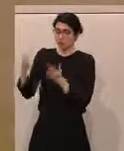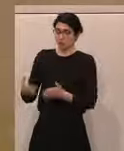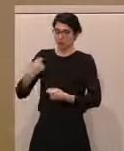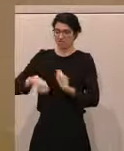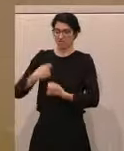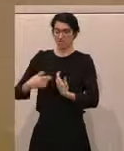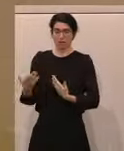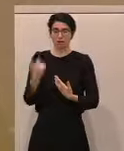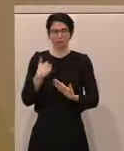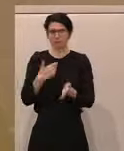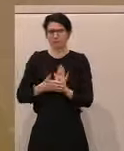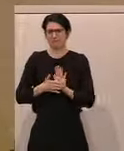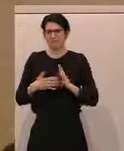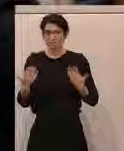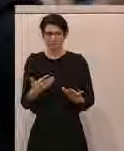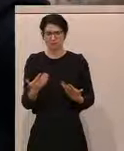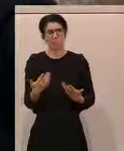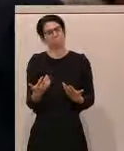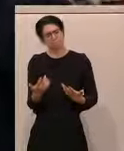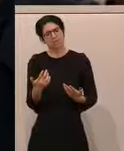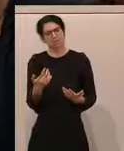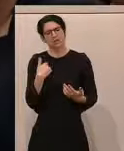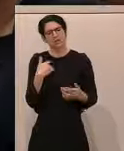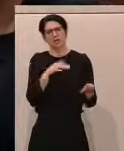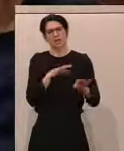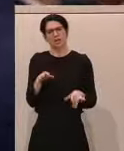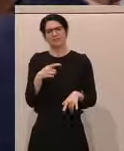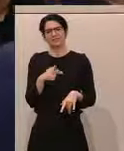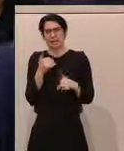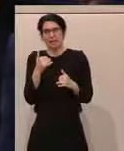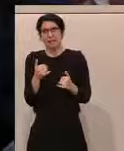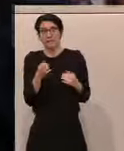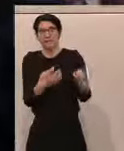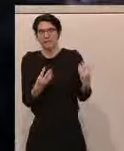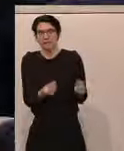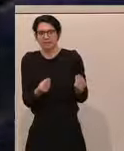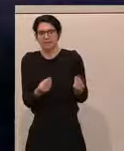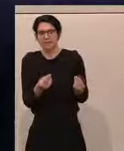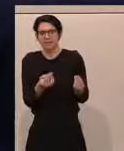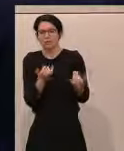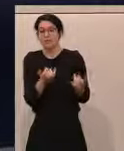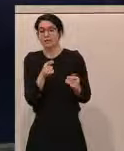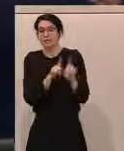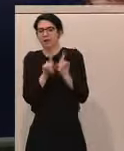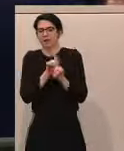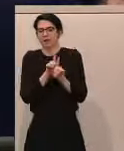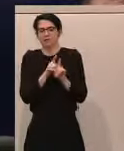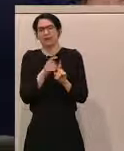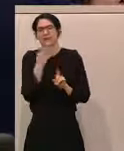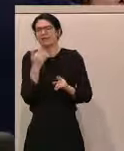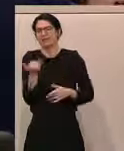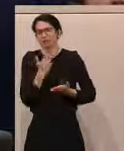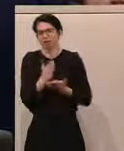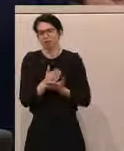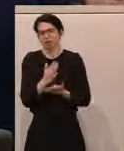das zeugt davon, dass er einen Anlass zum Vorwand genommen hat, um das zu tun, was er immer schon